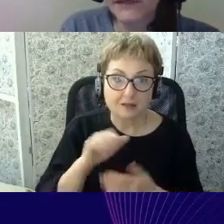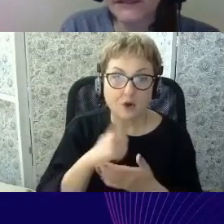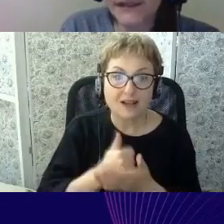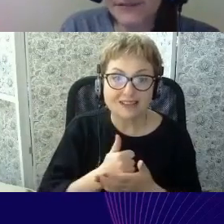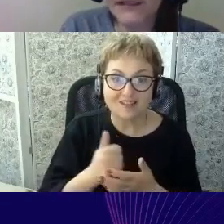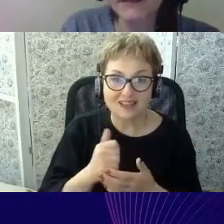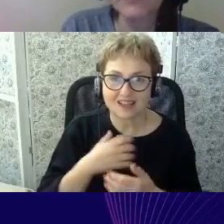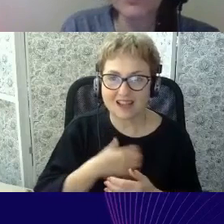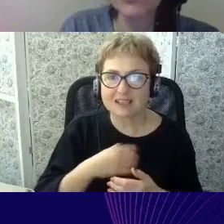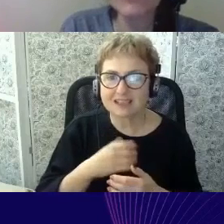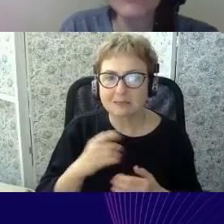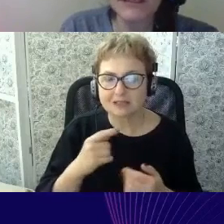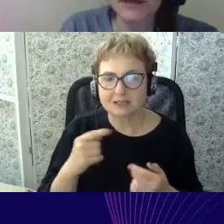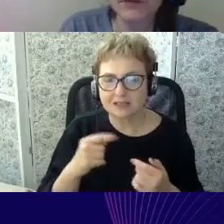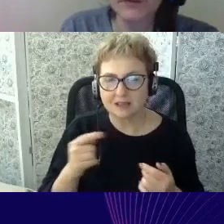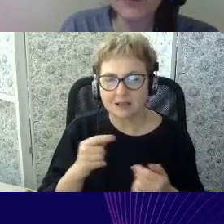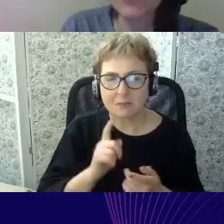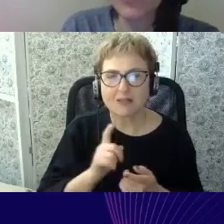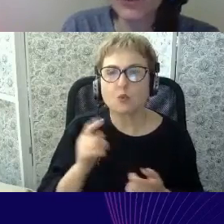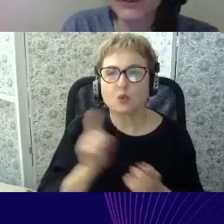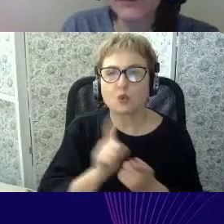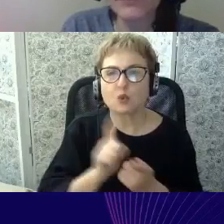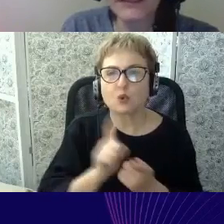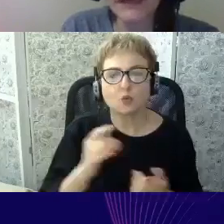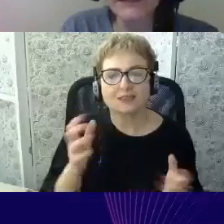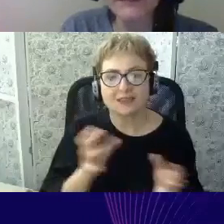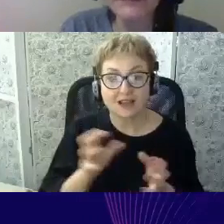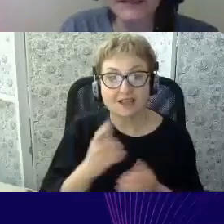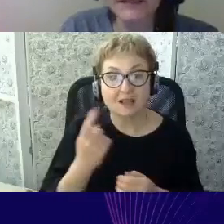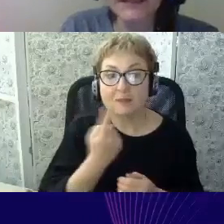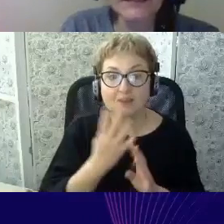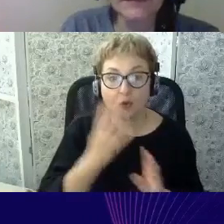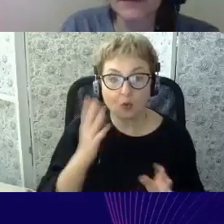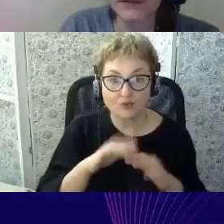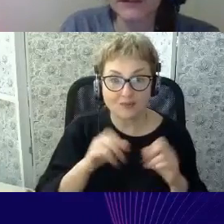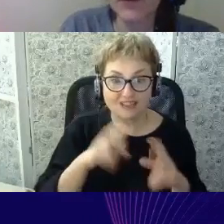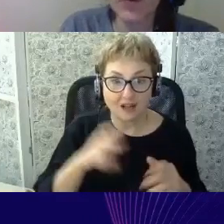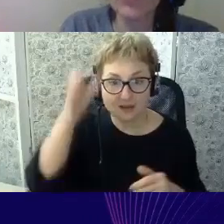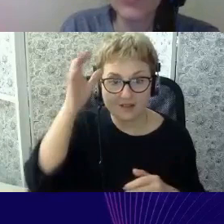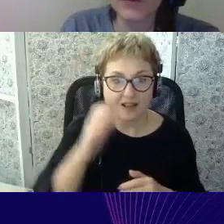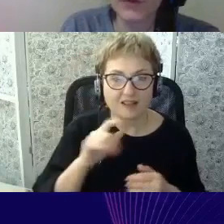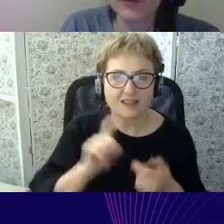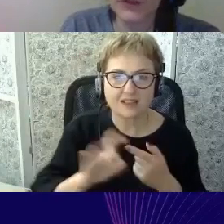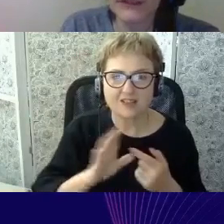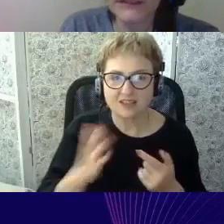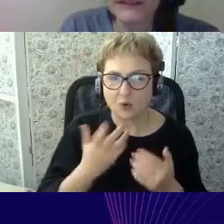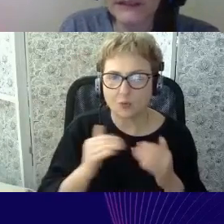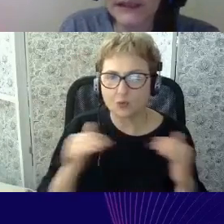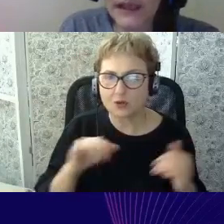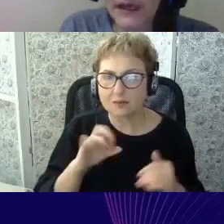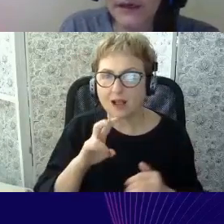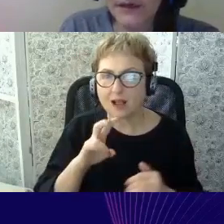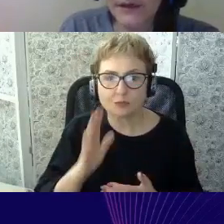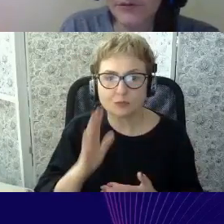основные концепции, основные подходы сохраняются. В первую очередь в профессиональной организации, независимо от того, к какому уровню она будет